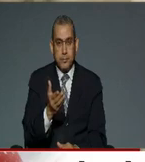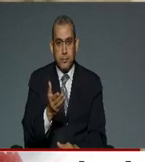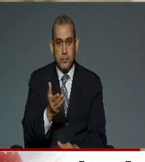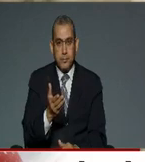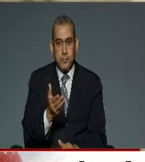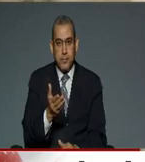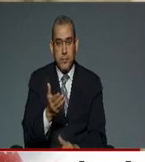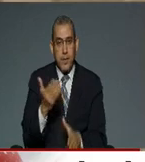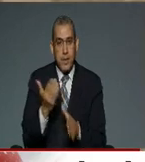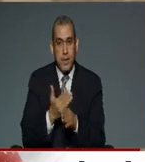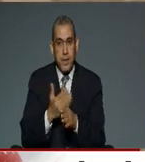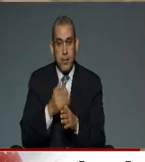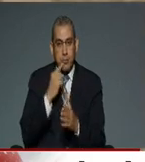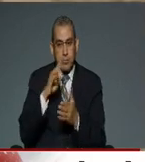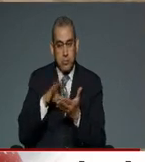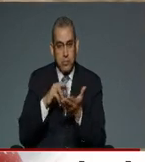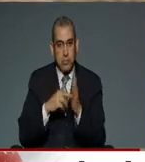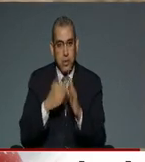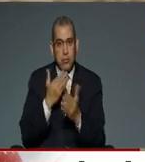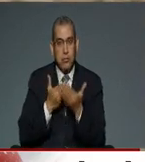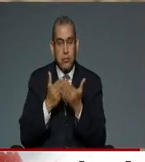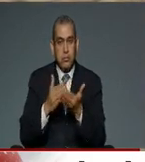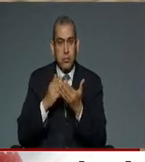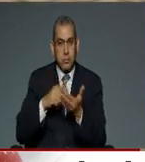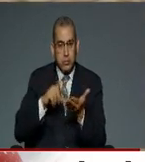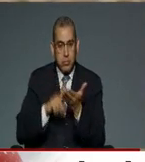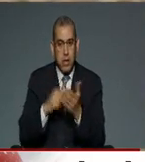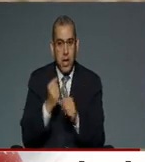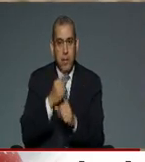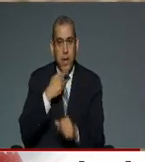على الجهود المبذولة منذ زيارتكم في عام